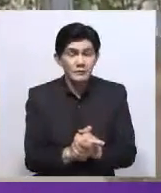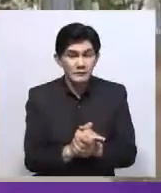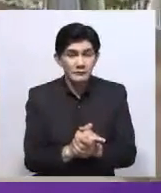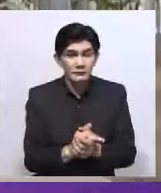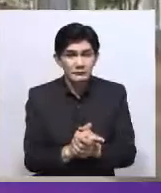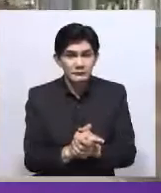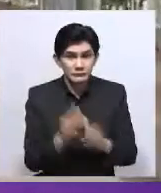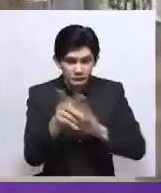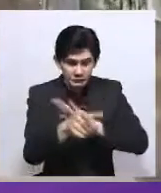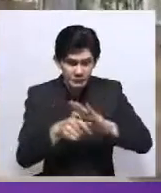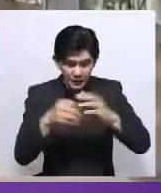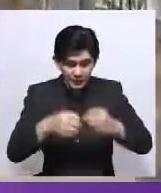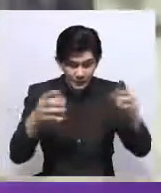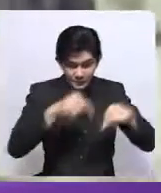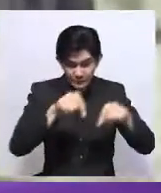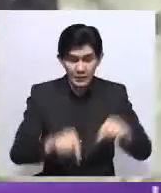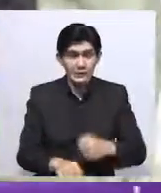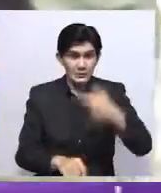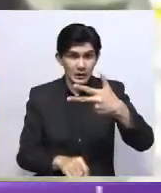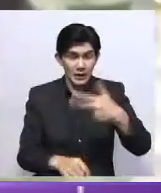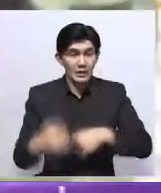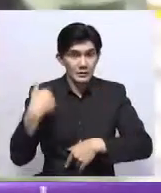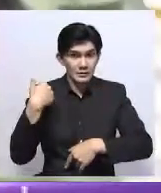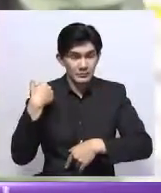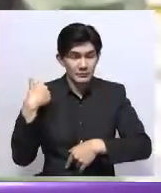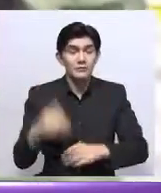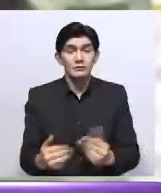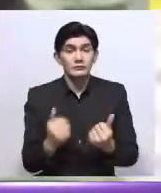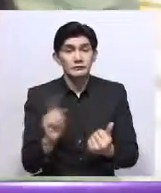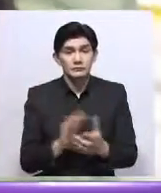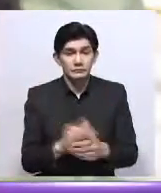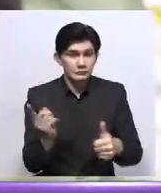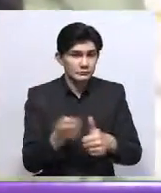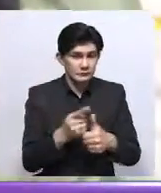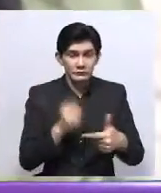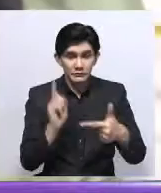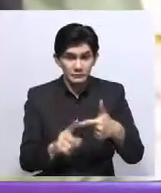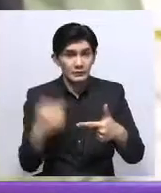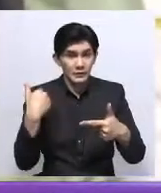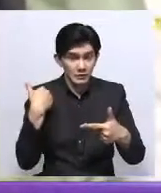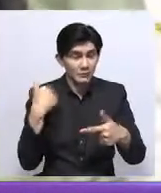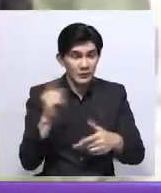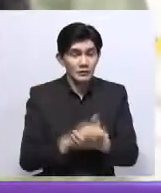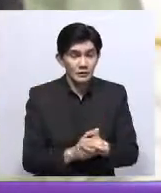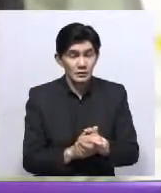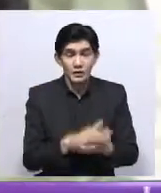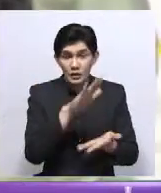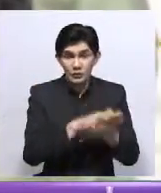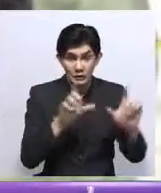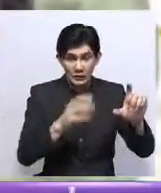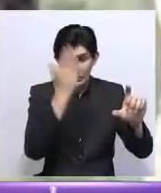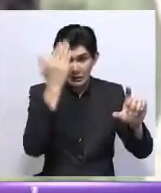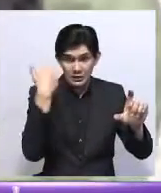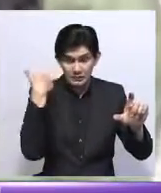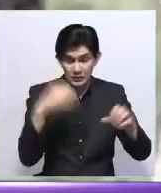ต่อมามีเหตุลอบวางระเบิด3จุดในตำบลยามูอำเภอยะหริ่งจุดที่1และจุดที่2อยู่บริเวณป้ายหน้าโรงเรียนยะห